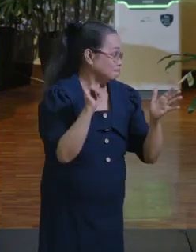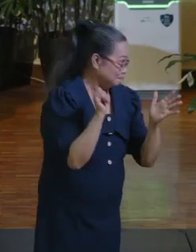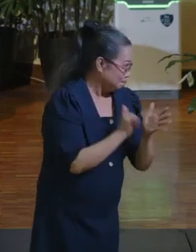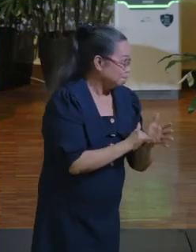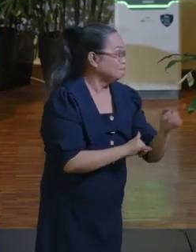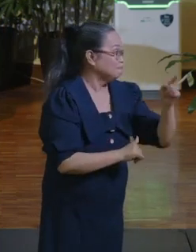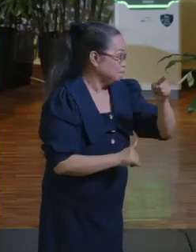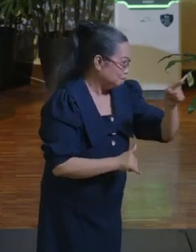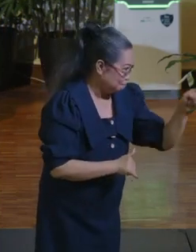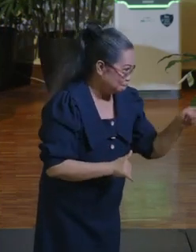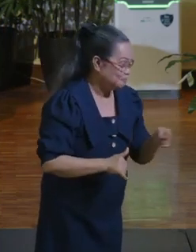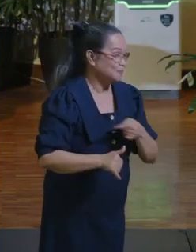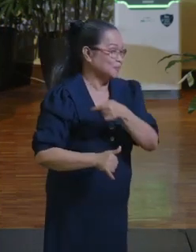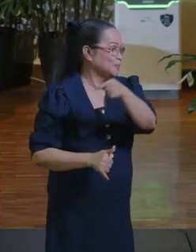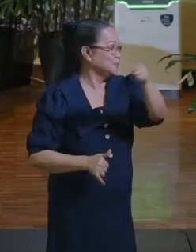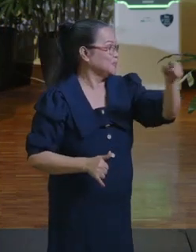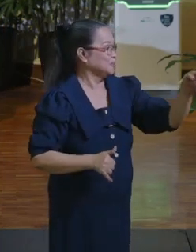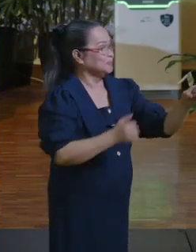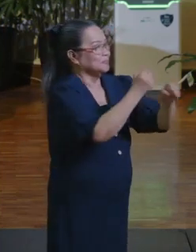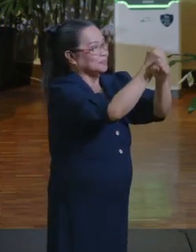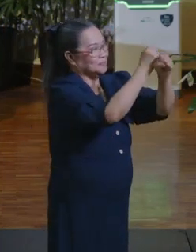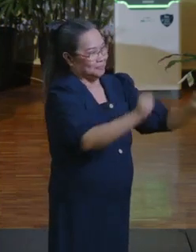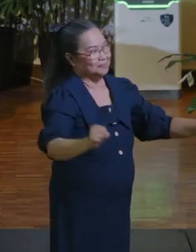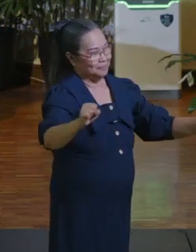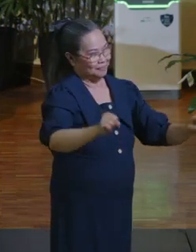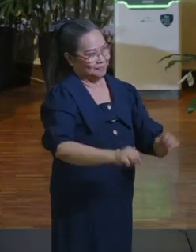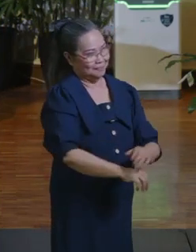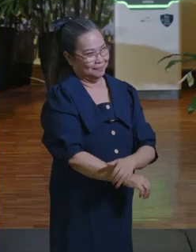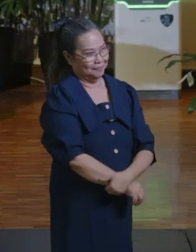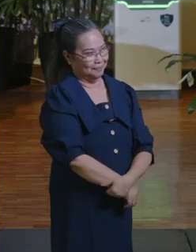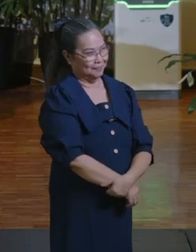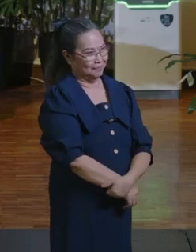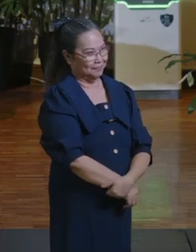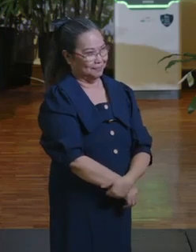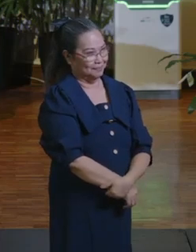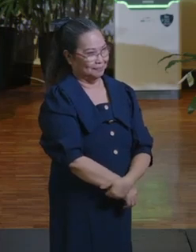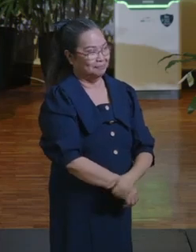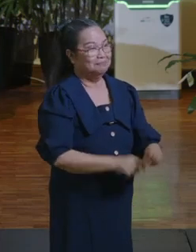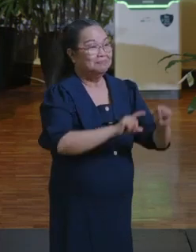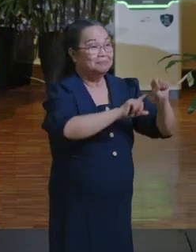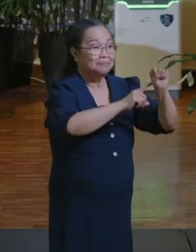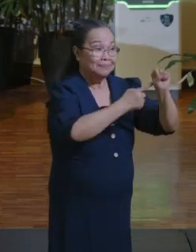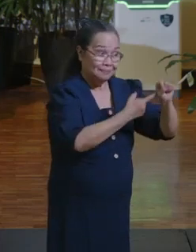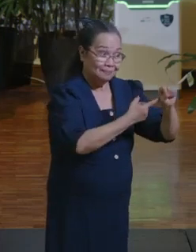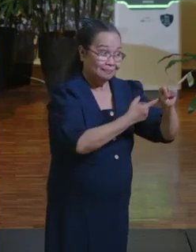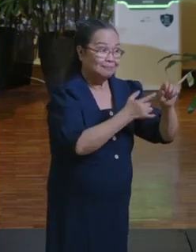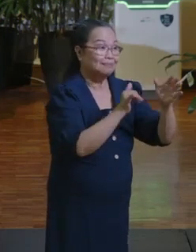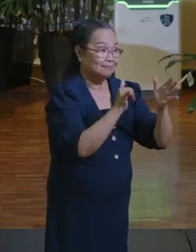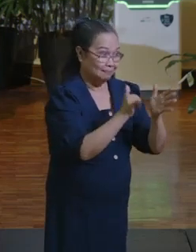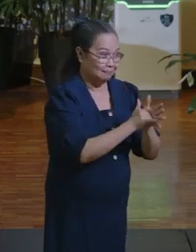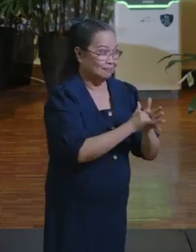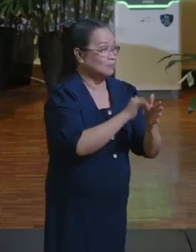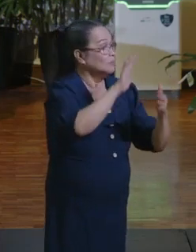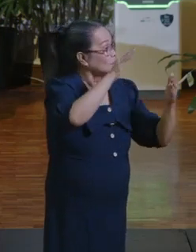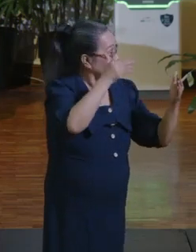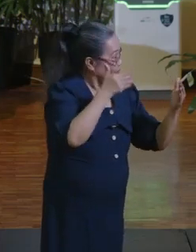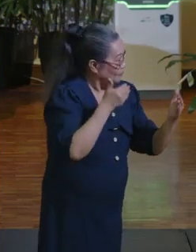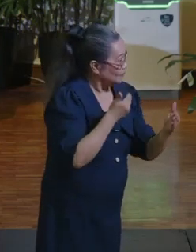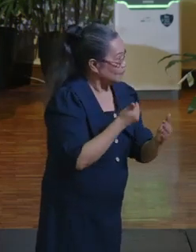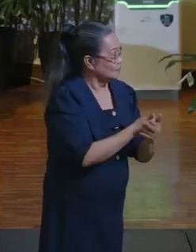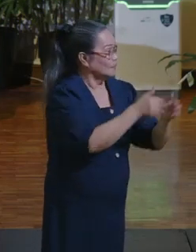Yun lang ang tanging paraan. At doon magmumula ang lahat